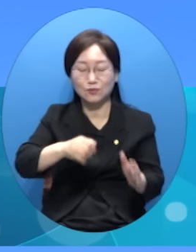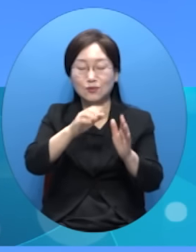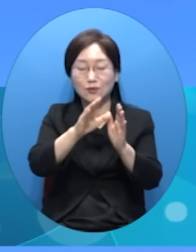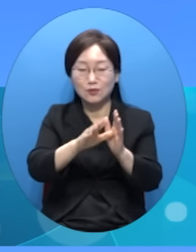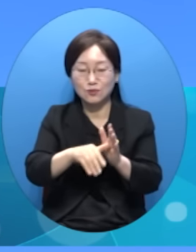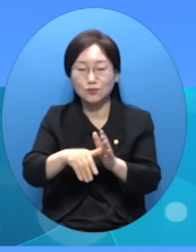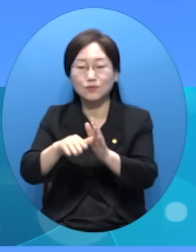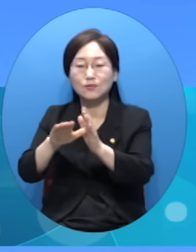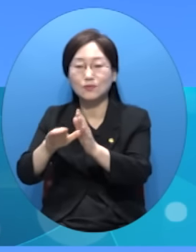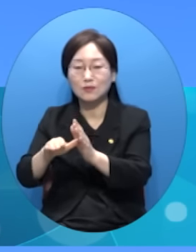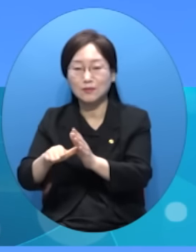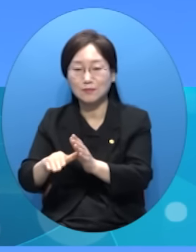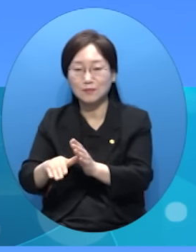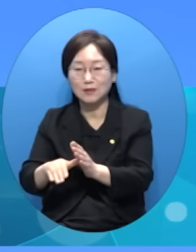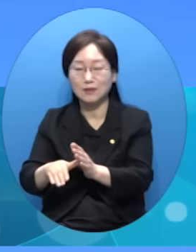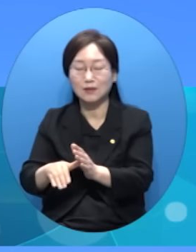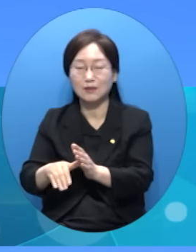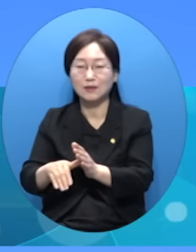어려운